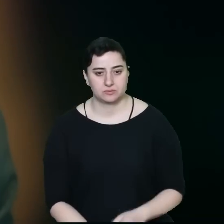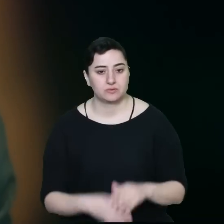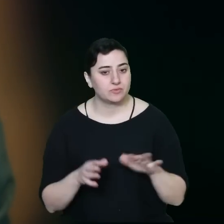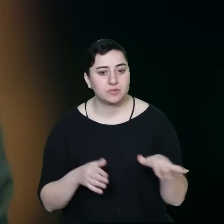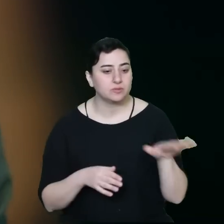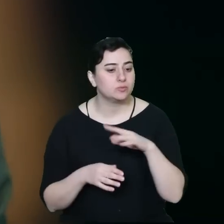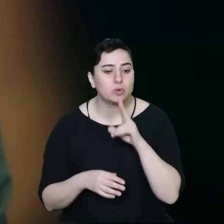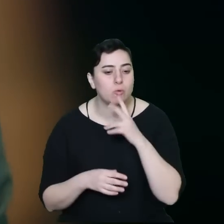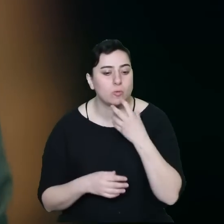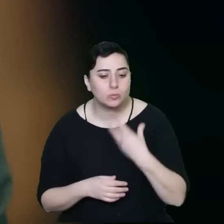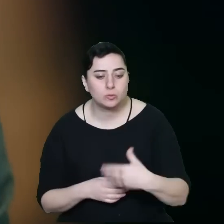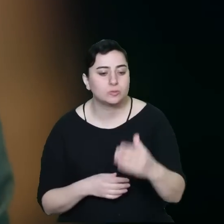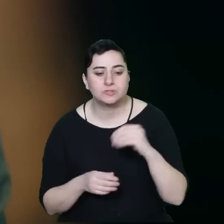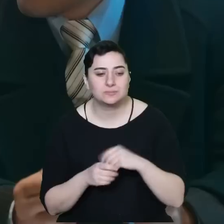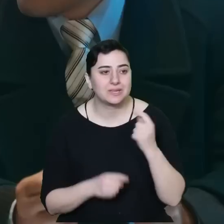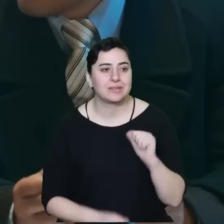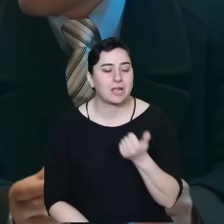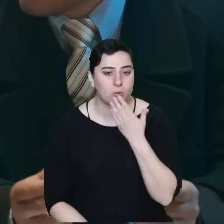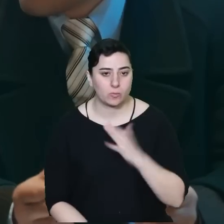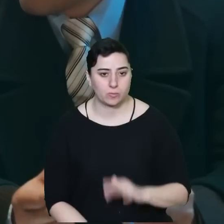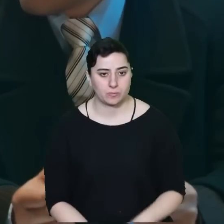Ve hiçbir şey o sonsuzluktan daha kıymetli değil.